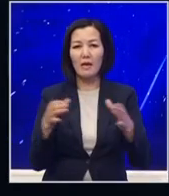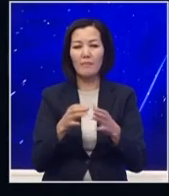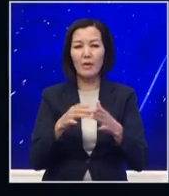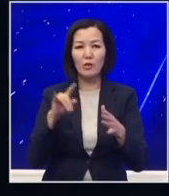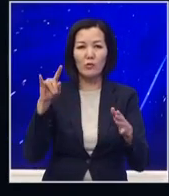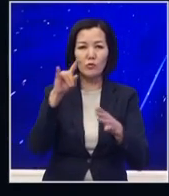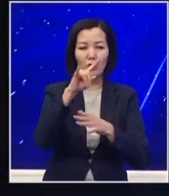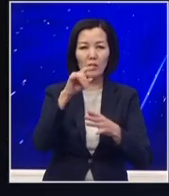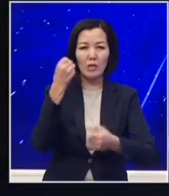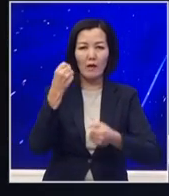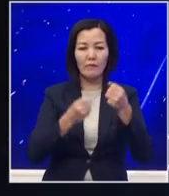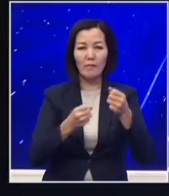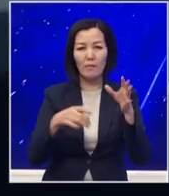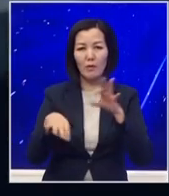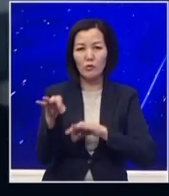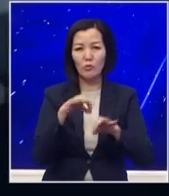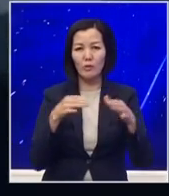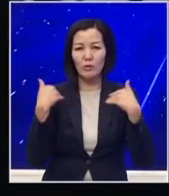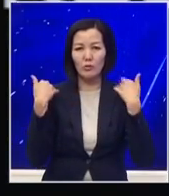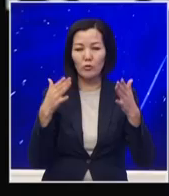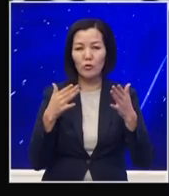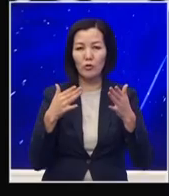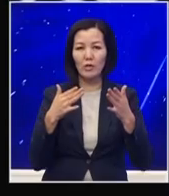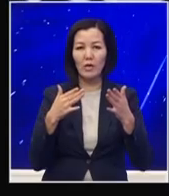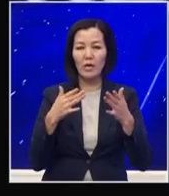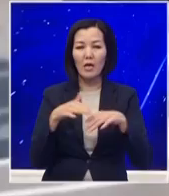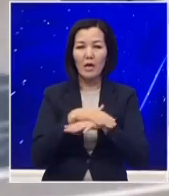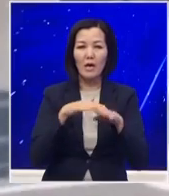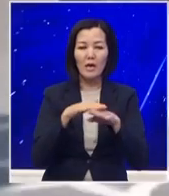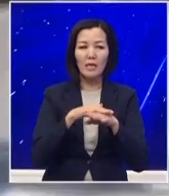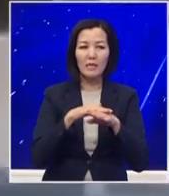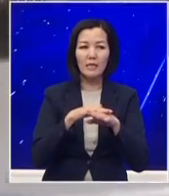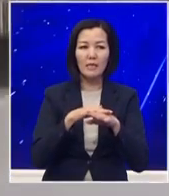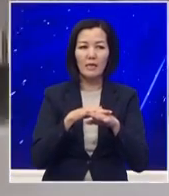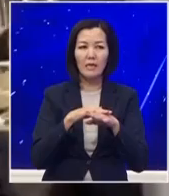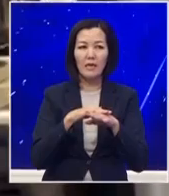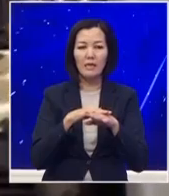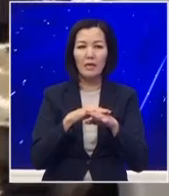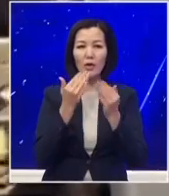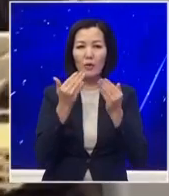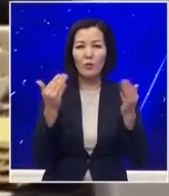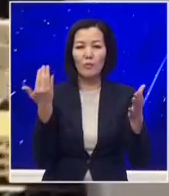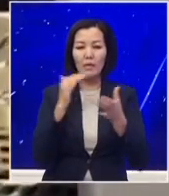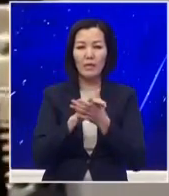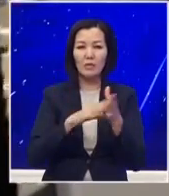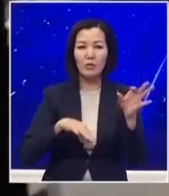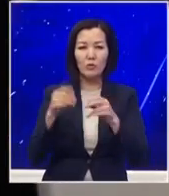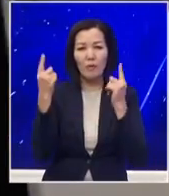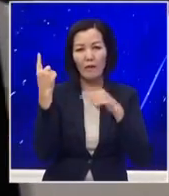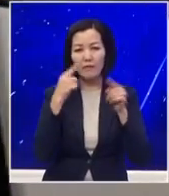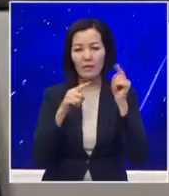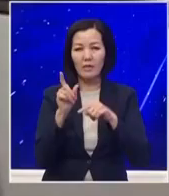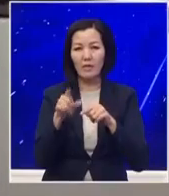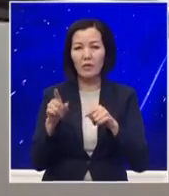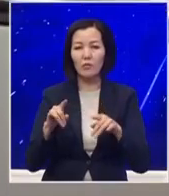ұшатын автомобиль жобасын ұсынды. Бірегей техника көпшілікке виртуалды электроника көрмеде таныстырылды. Жоба авторларының айтуынша